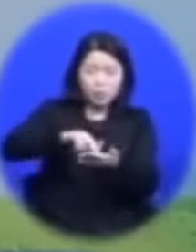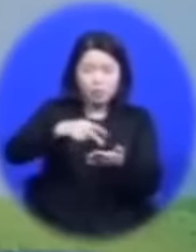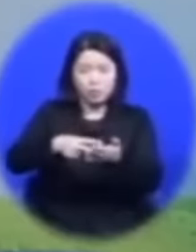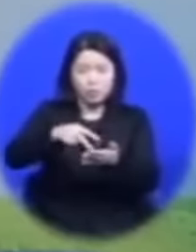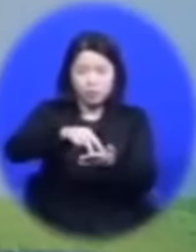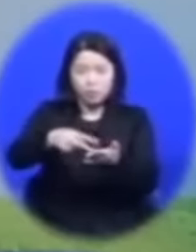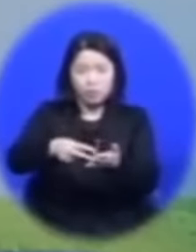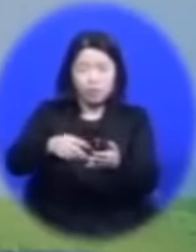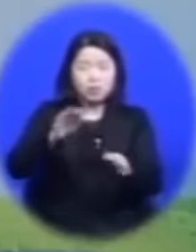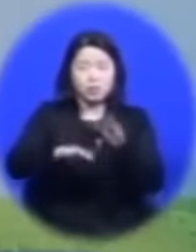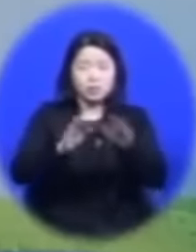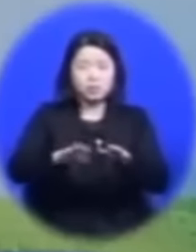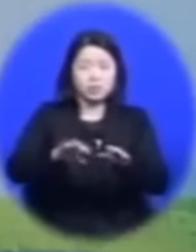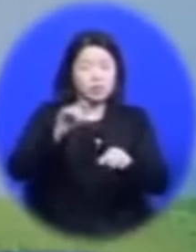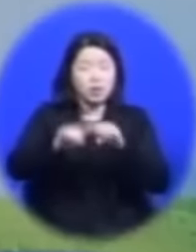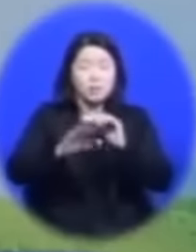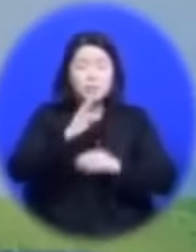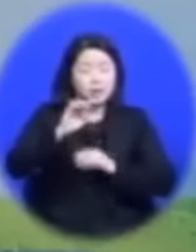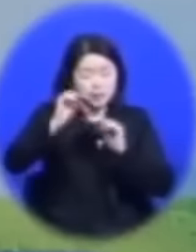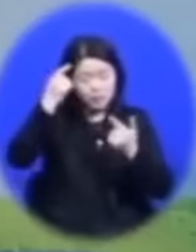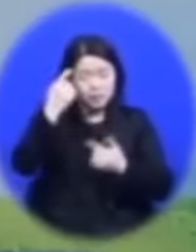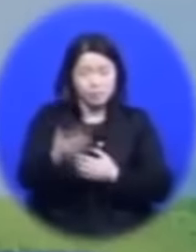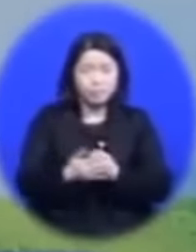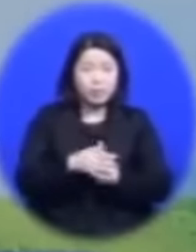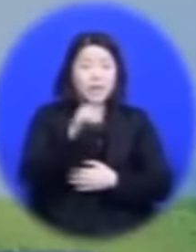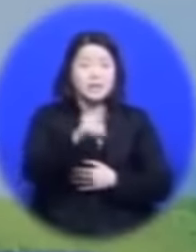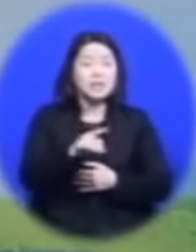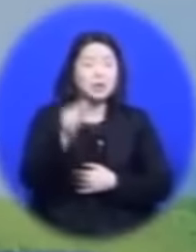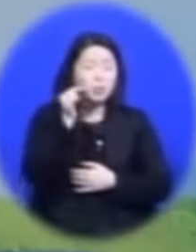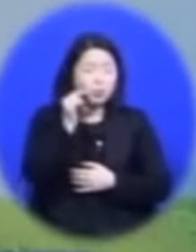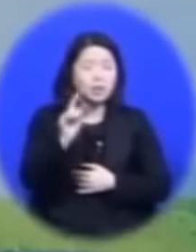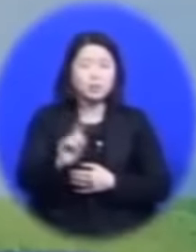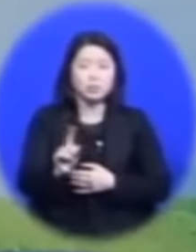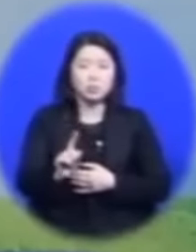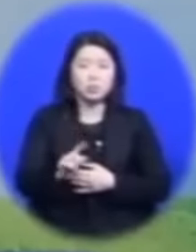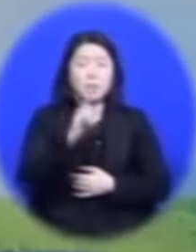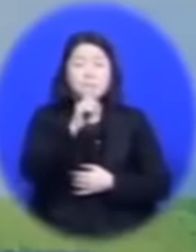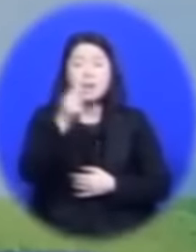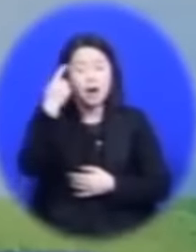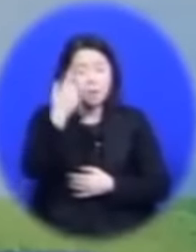걷는 거 아니니? 내가 못하는 것이 뭔지 말해봐라.